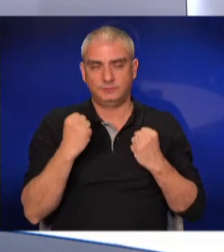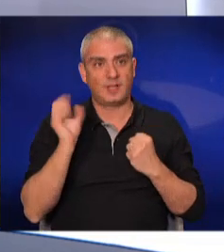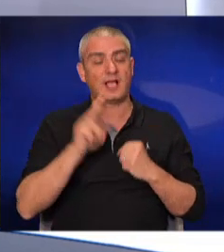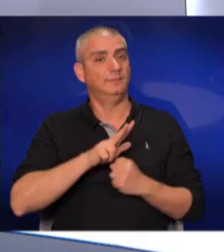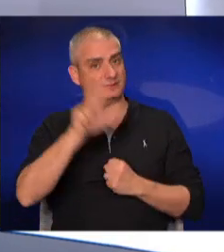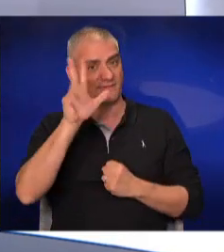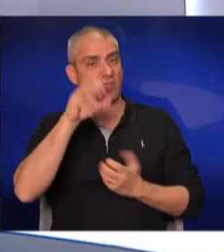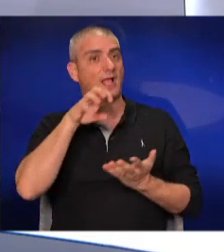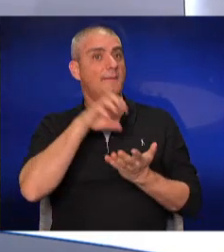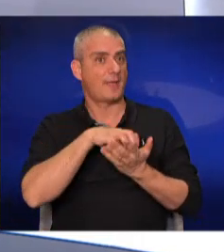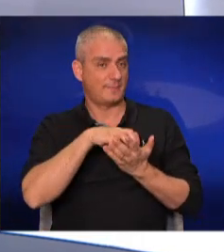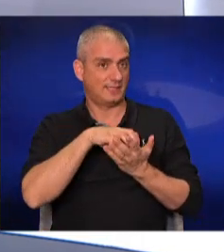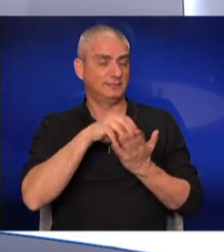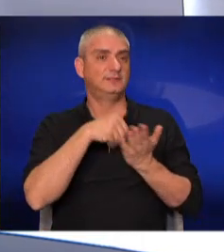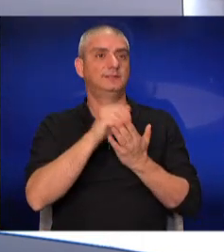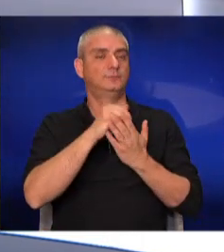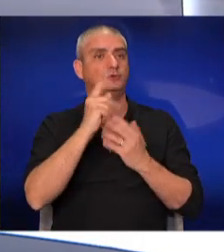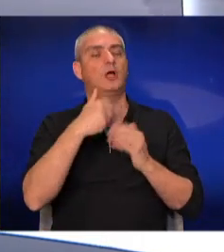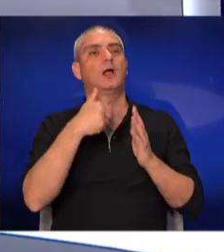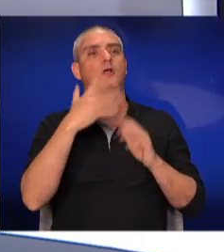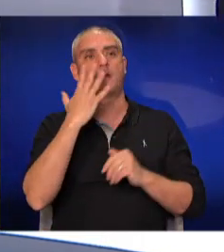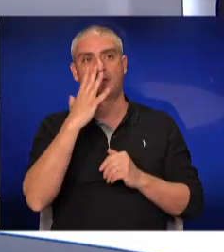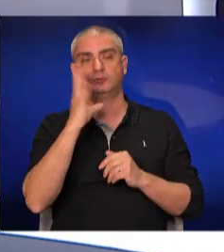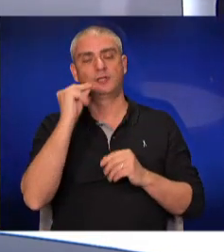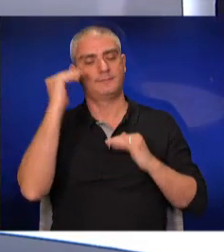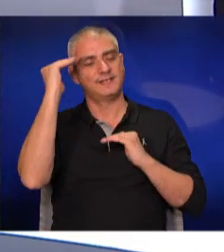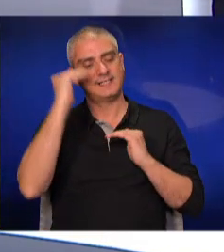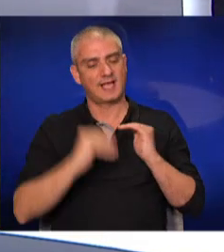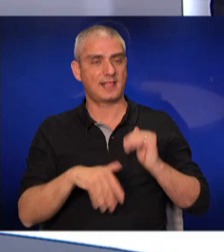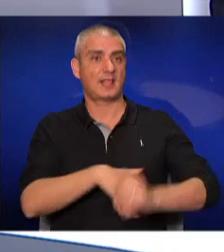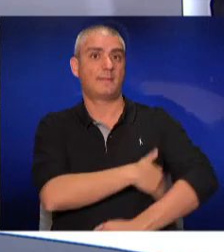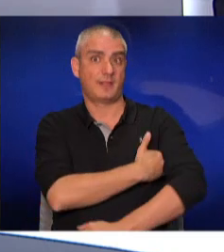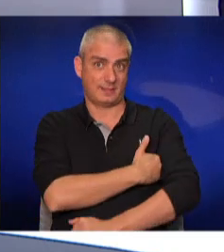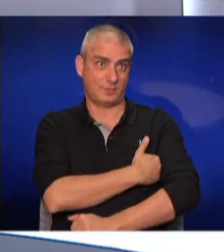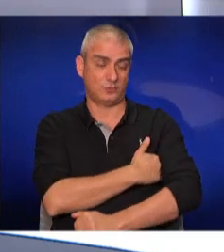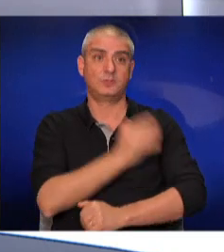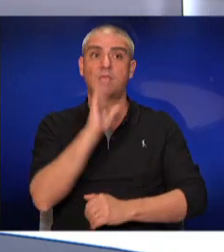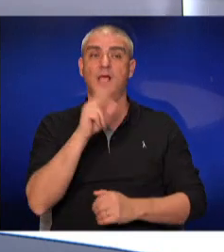גם במרכז, זה יימשך לתוך יום חמישי עם ירידה ניכרת בטמפרטורות,